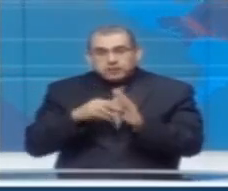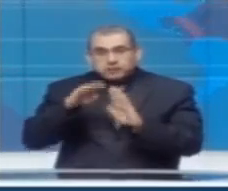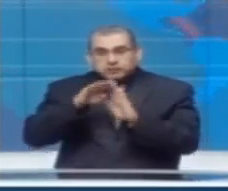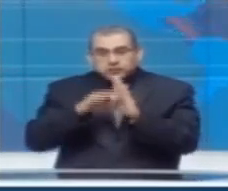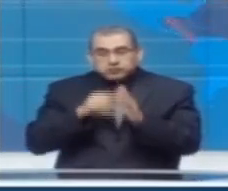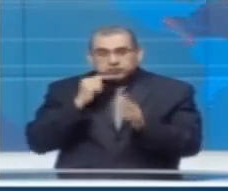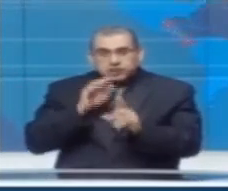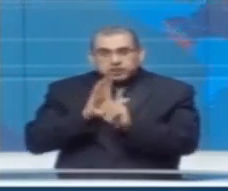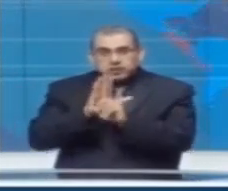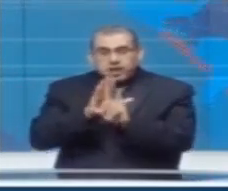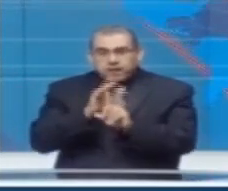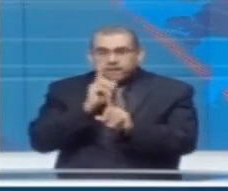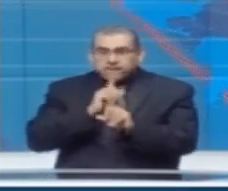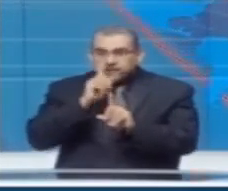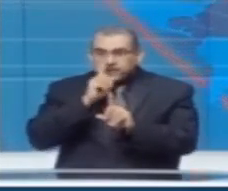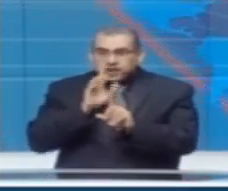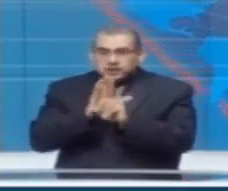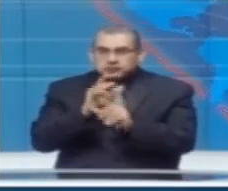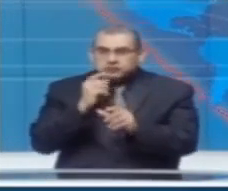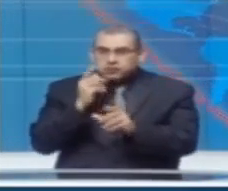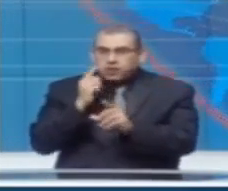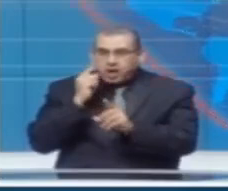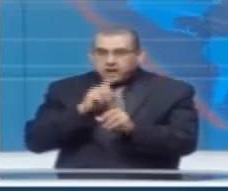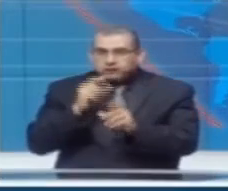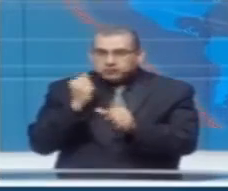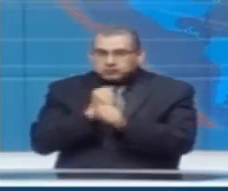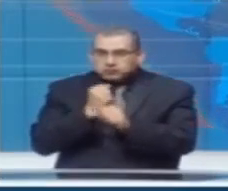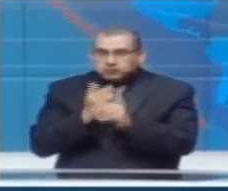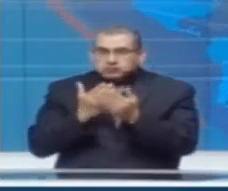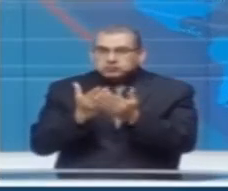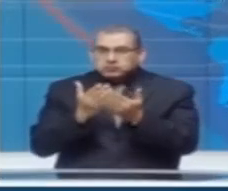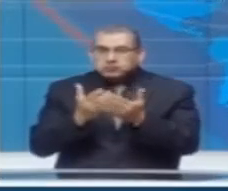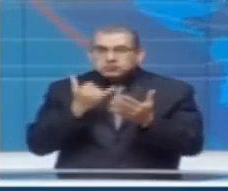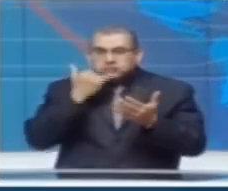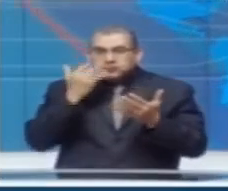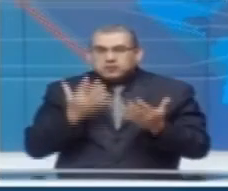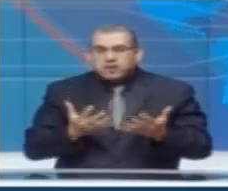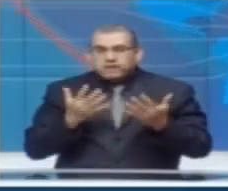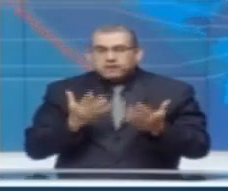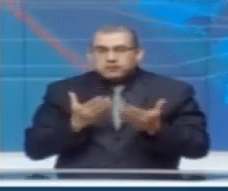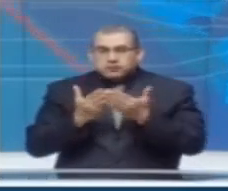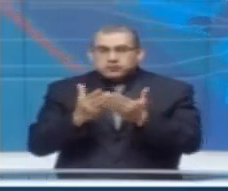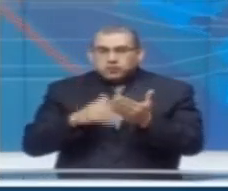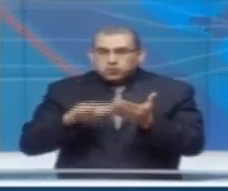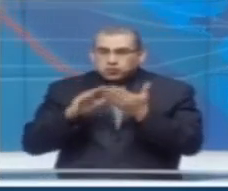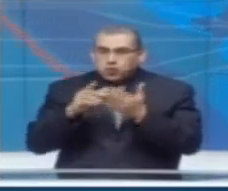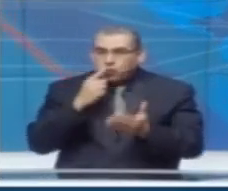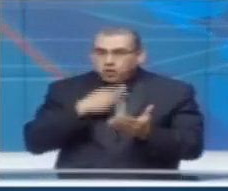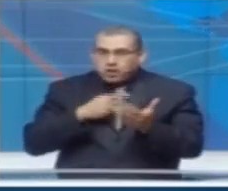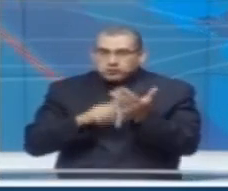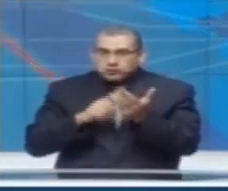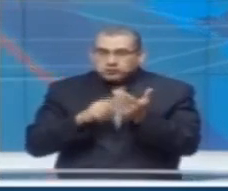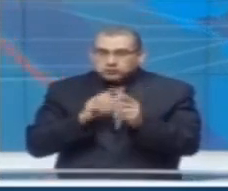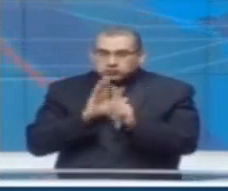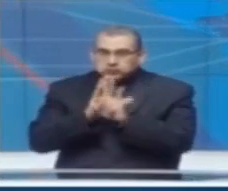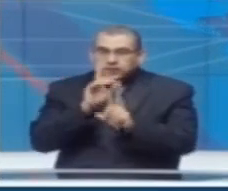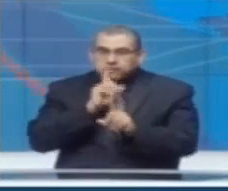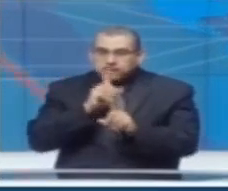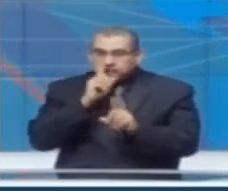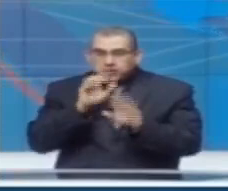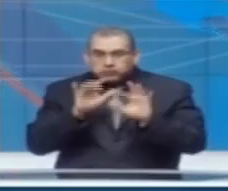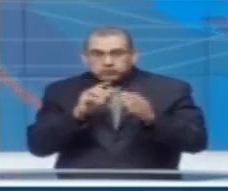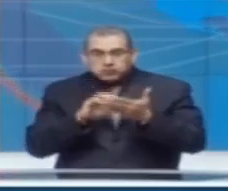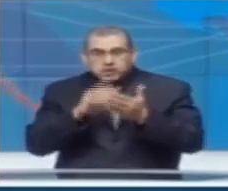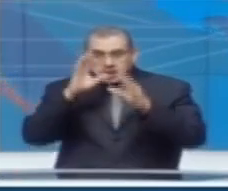الدعم الفني وفريق الدعم الفني الذي يقدم كافة أوجه الدعم الفني